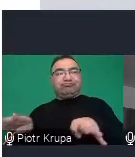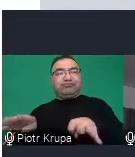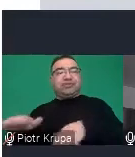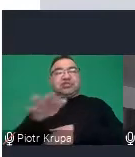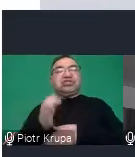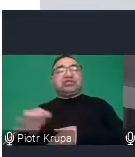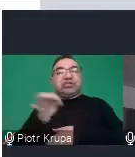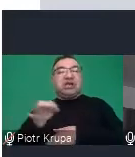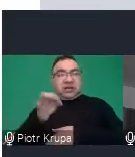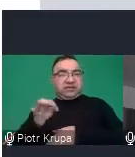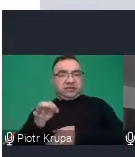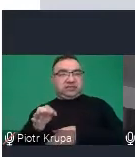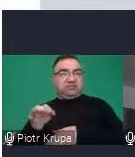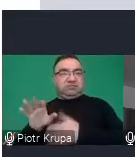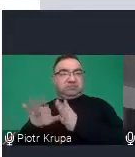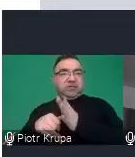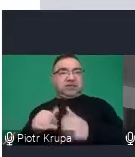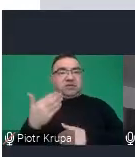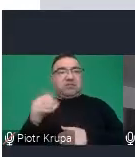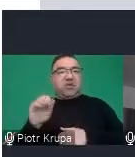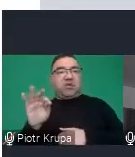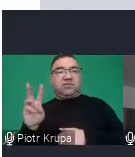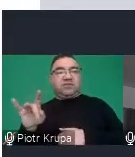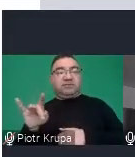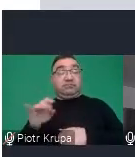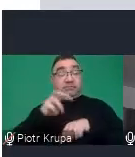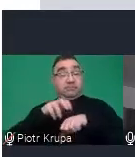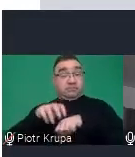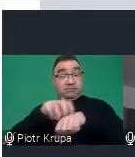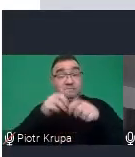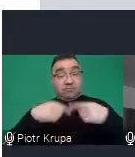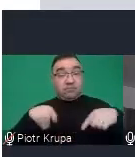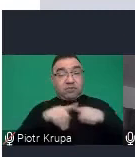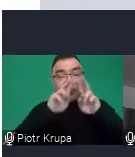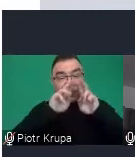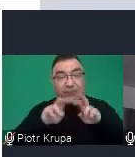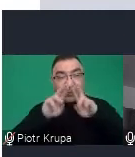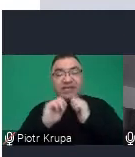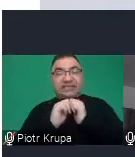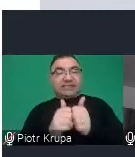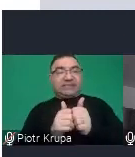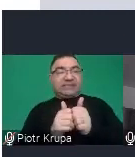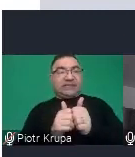Mątwy. Nasz zespół badawczy podczas prac optymalizacyjnych będzie miał za zadanie